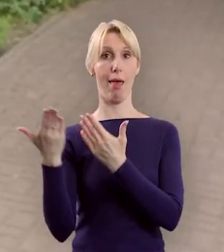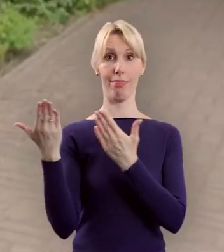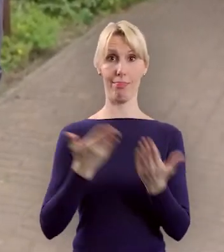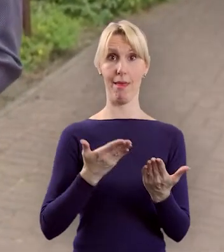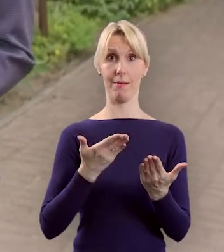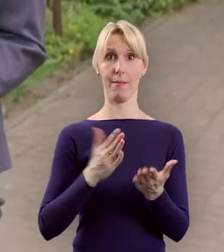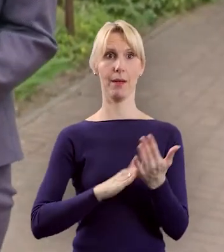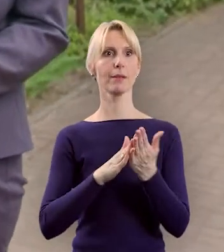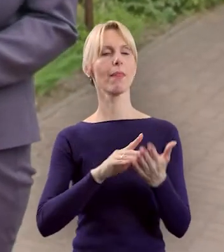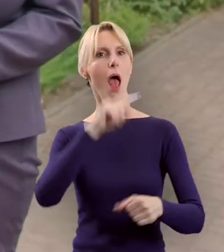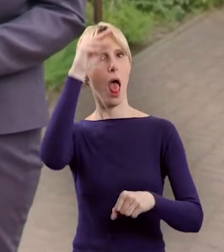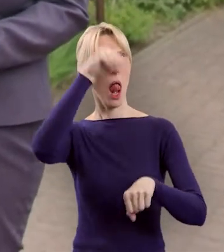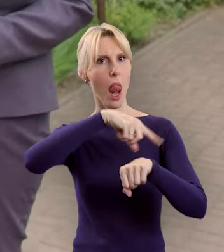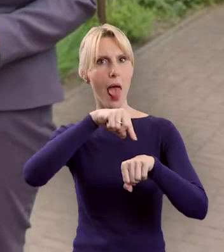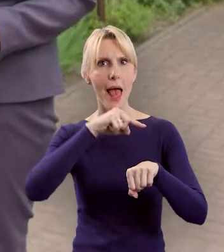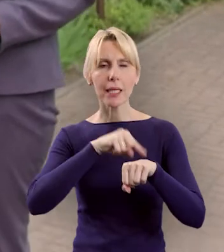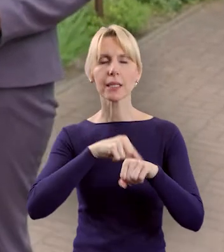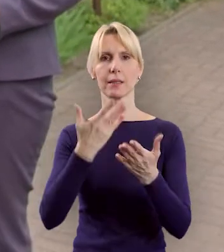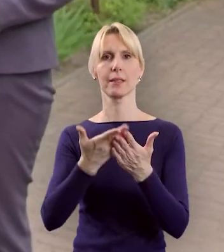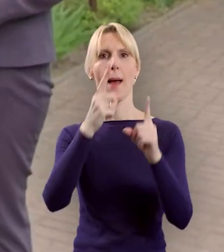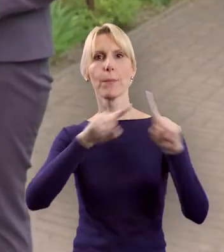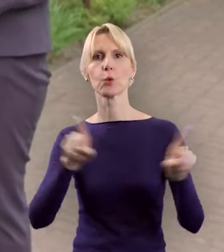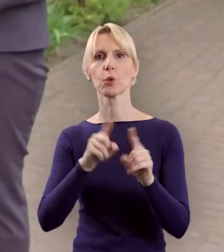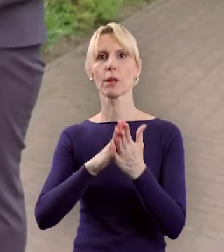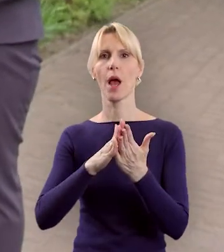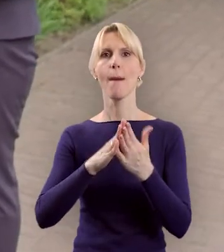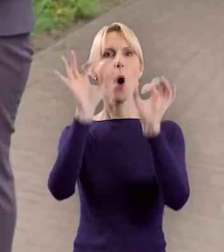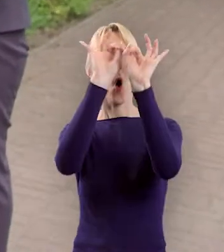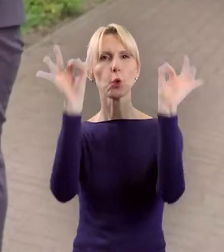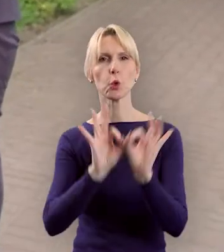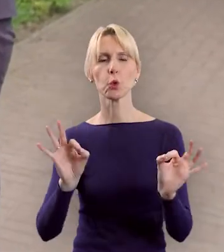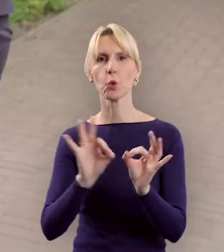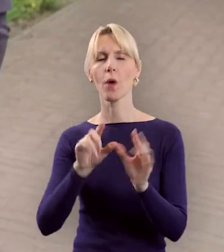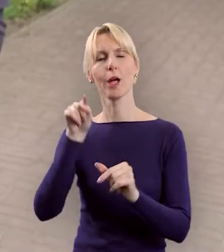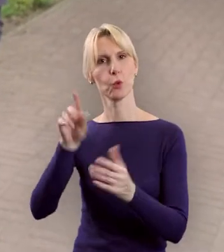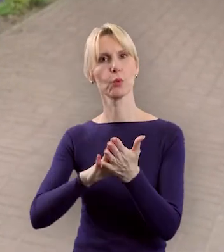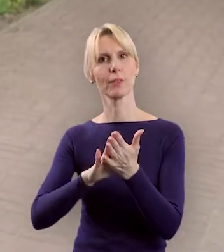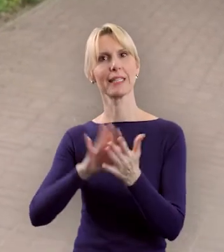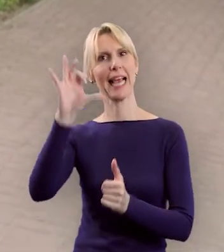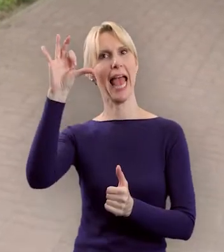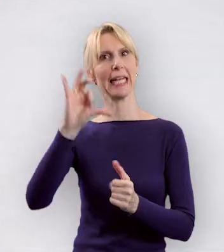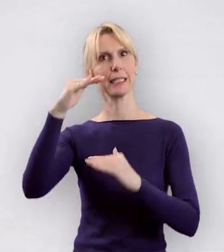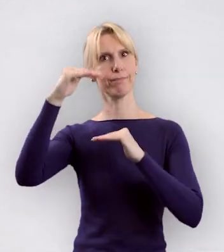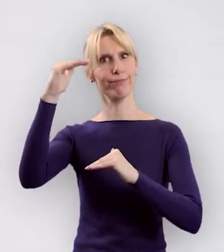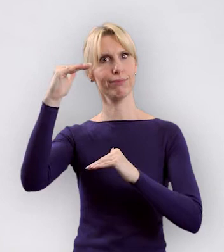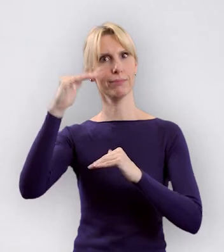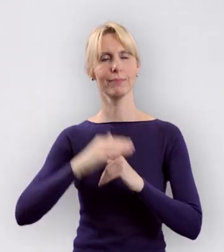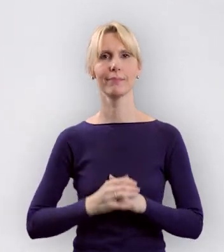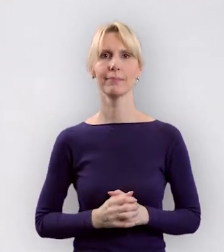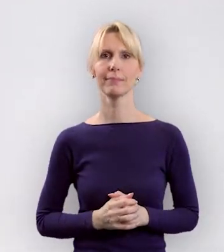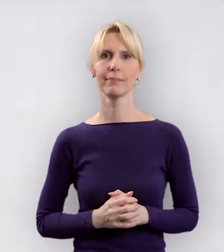na lekcję muzyki, bo w naszej szkole sztuka jest przez naprawdę duże S. Zapraszam.